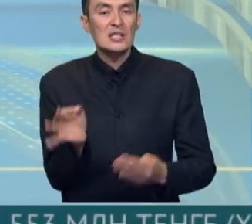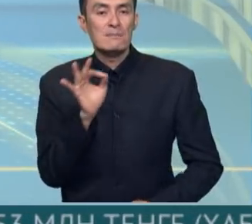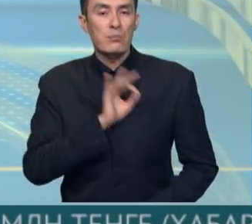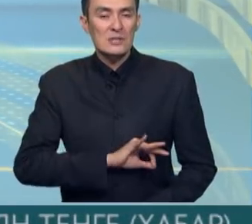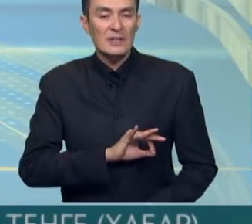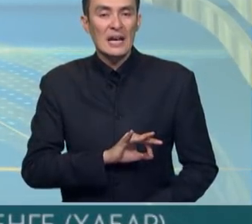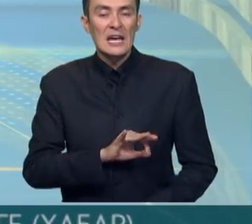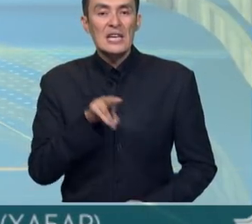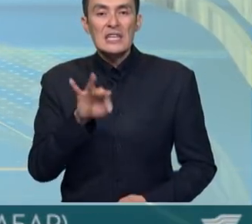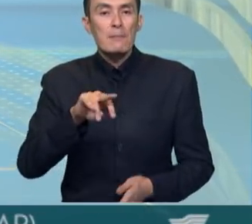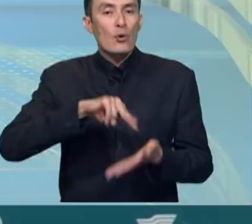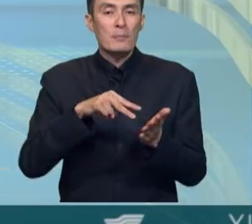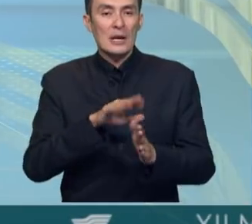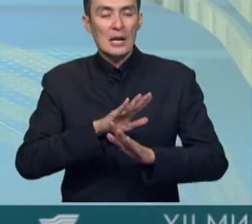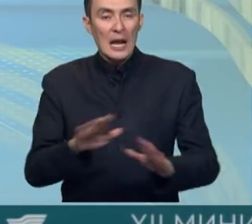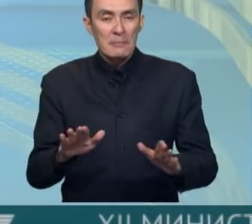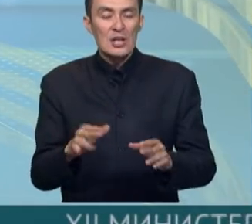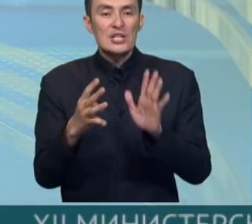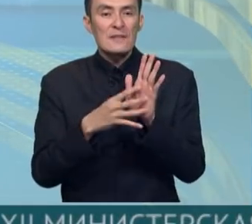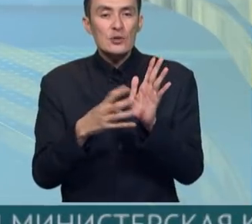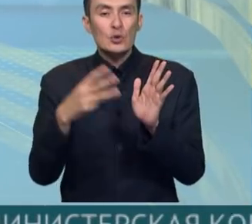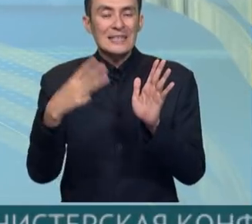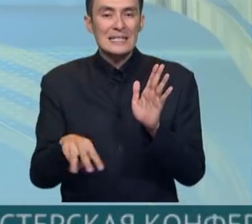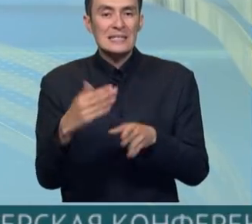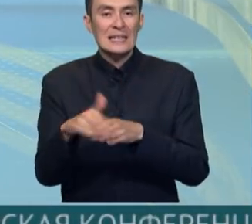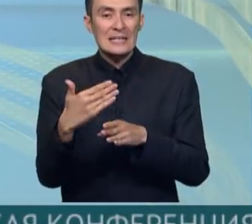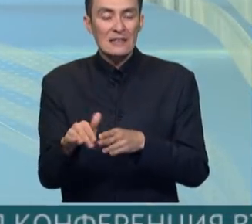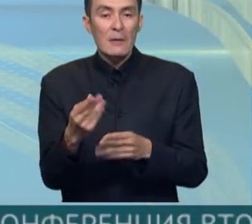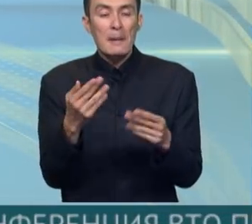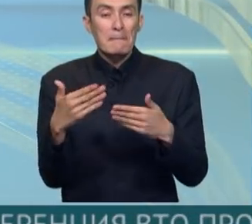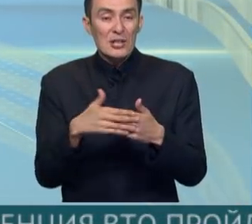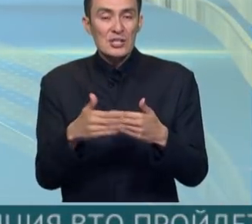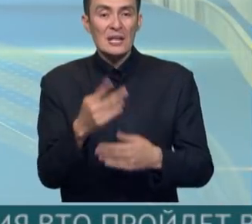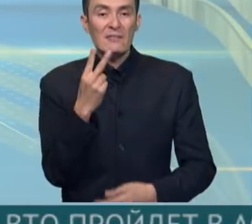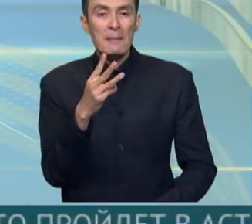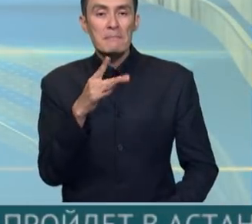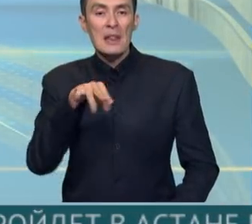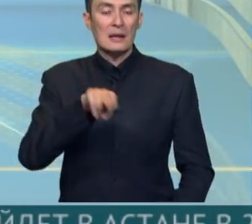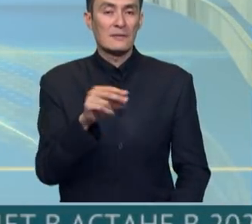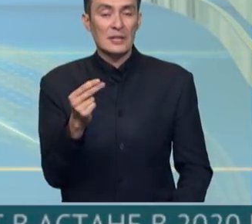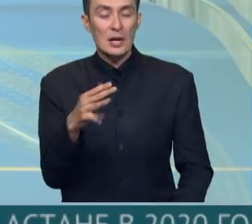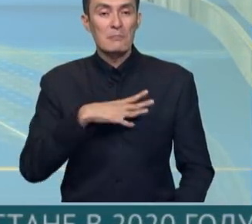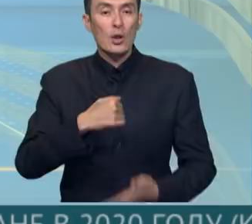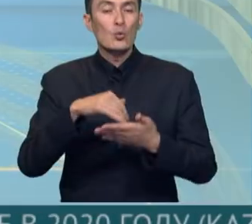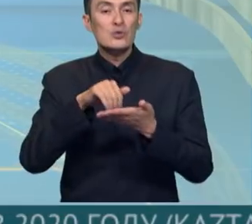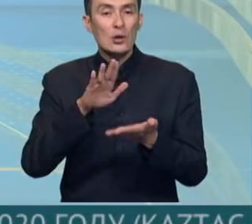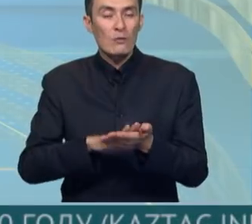использовано не по целевому назначению 930 кредитов почти на 2 миллиарда тенге.